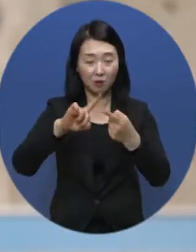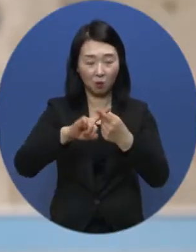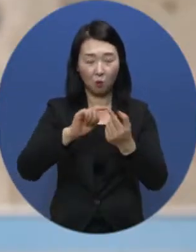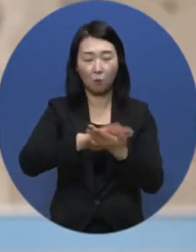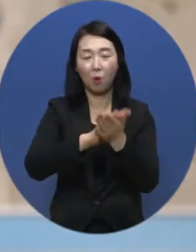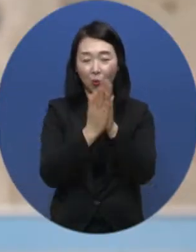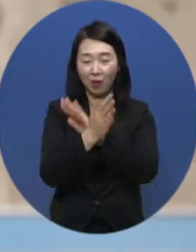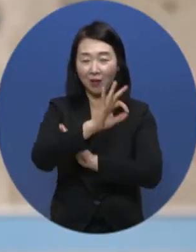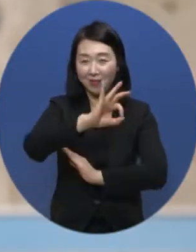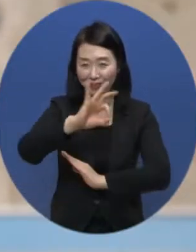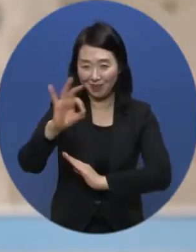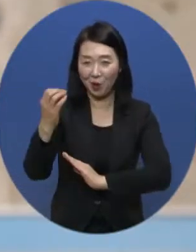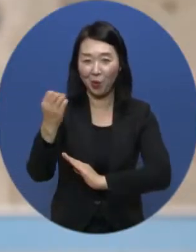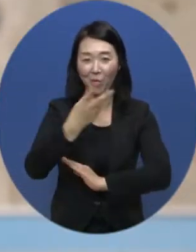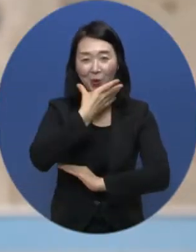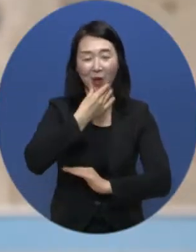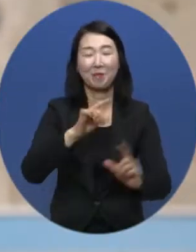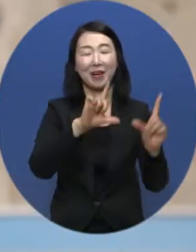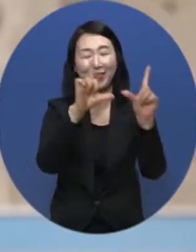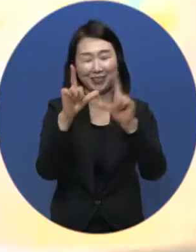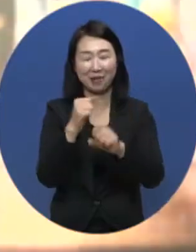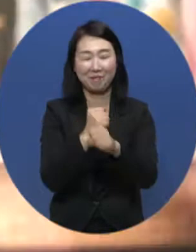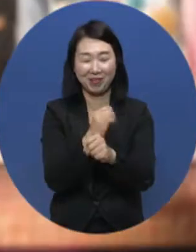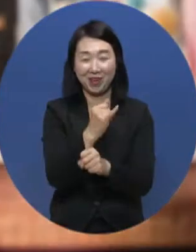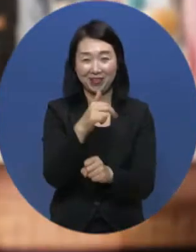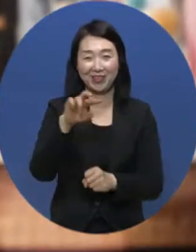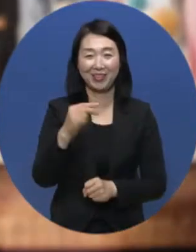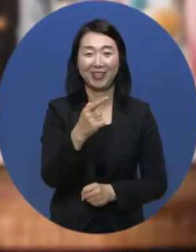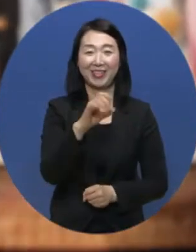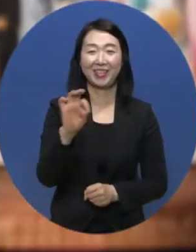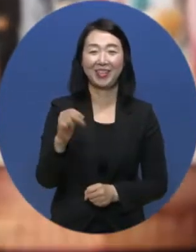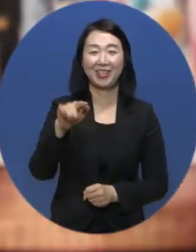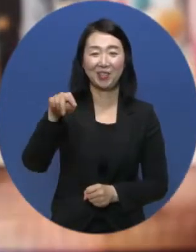삶을 만들어가고 있는 신인교 씨를 모십니다.